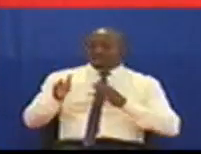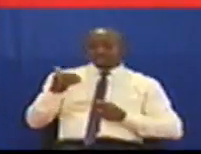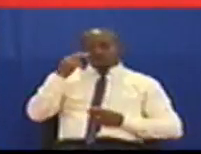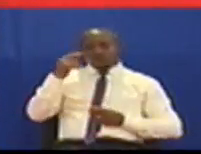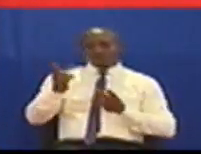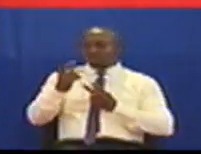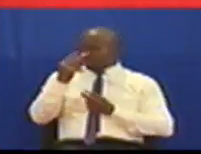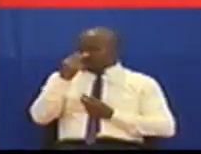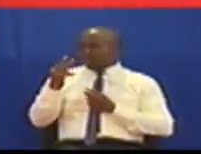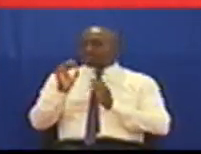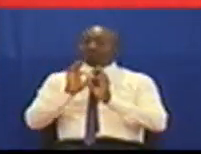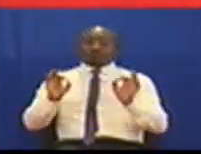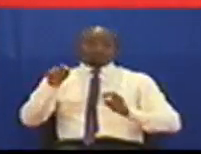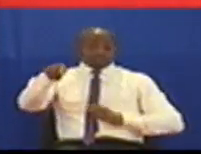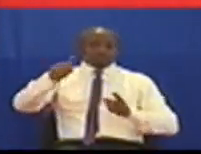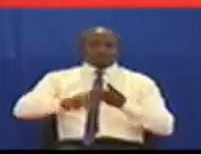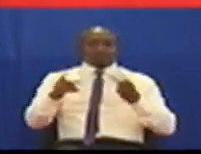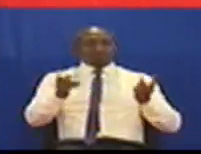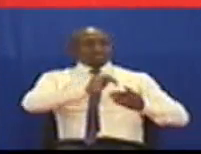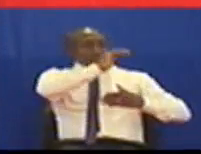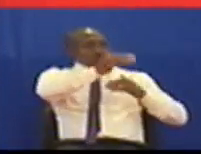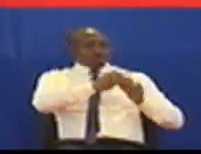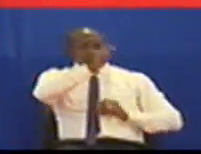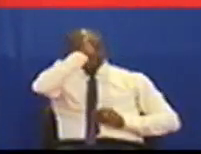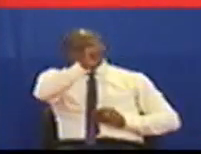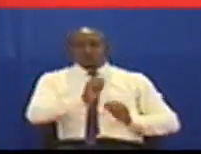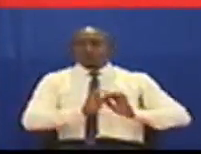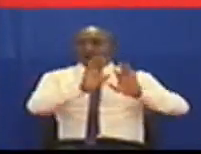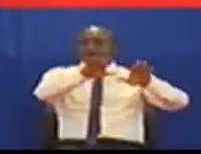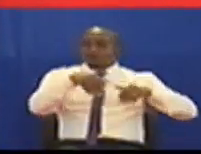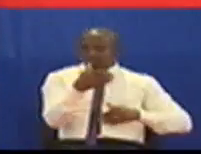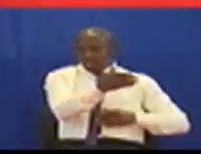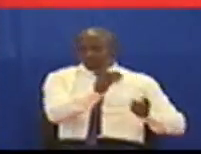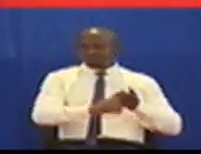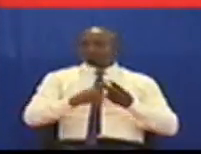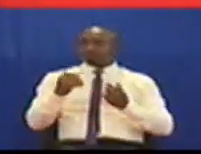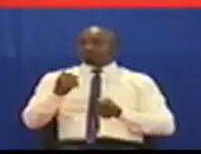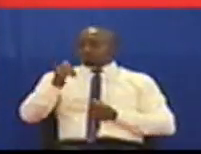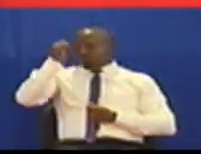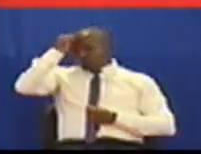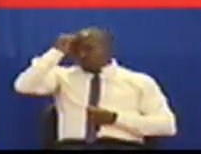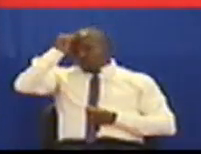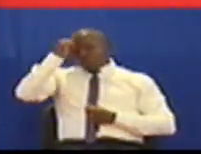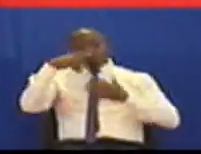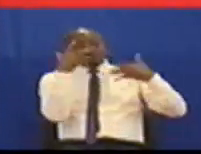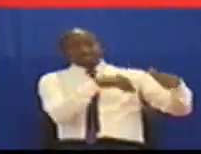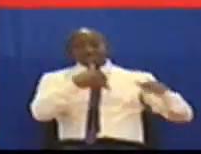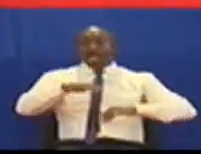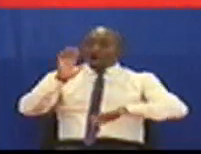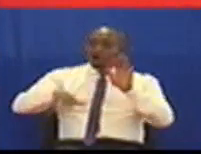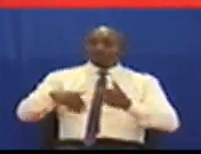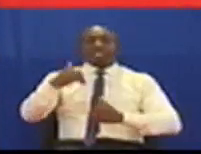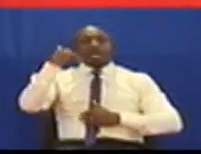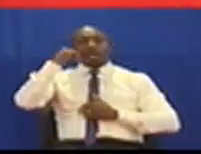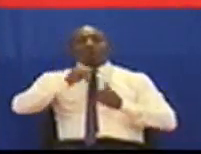la huruma. Lakini wakati huo nirudi kwa waheshimiwa wabunge. Waheshimiwa wabunge, tulicheza ngoma kwa ajili ya vyoo.